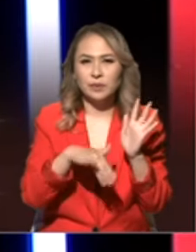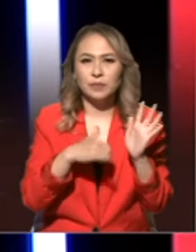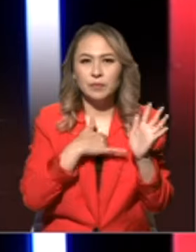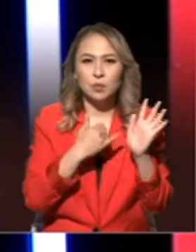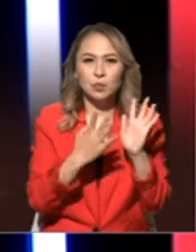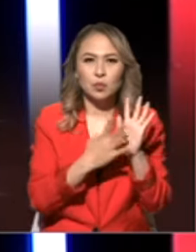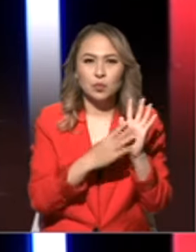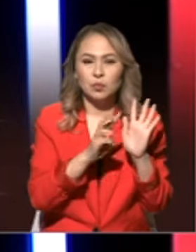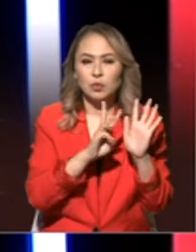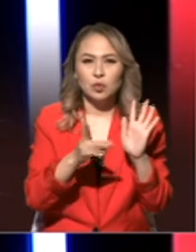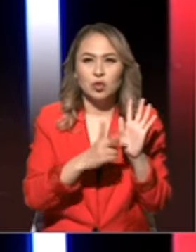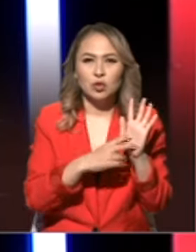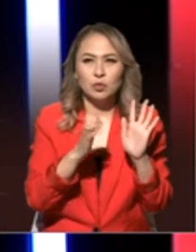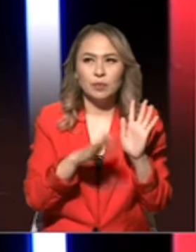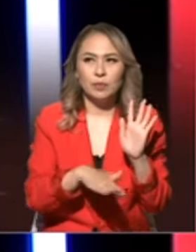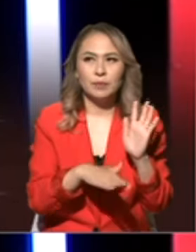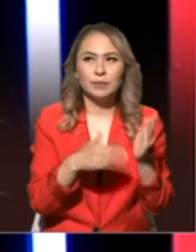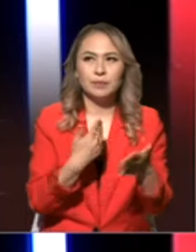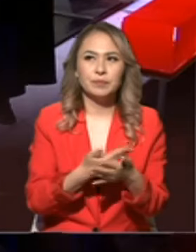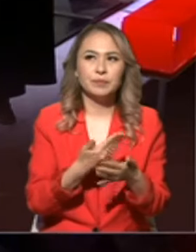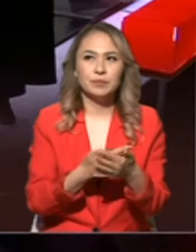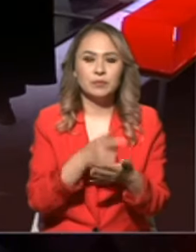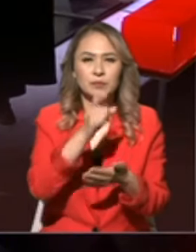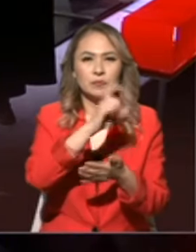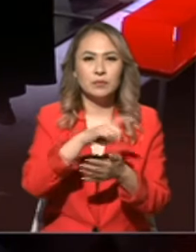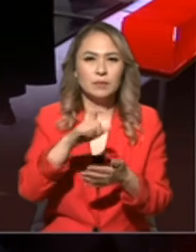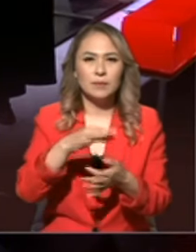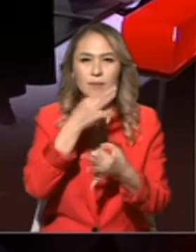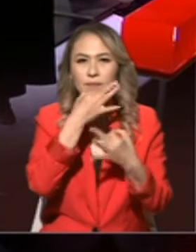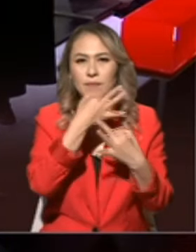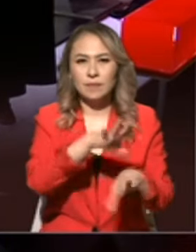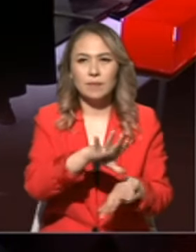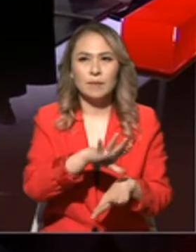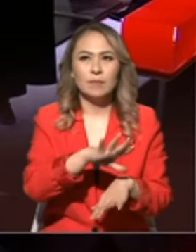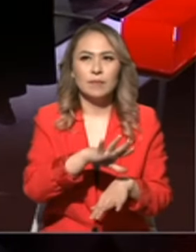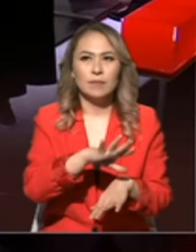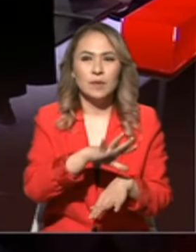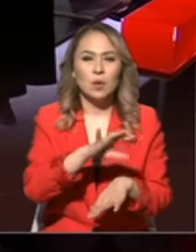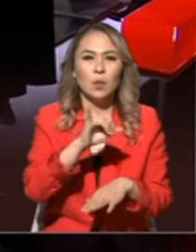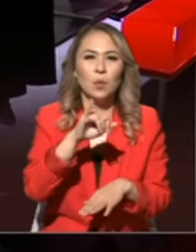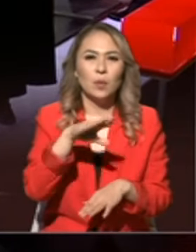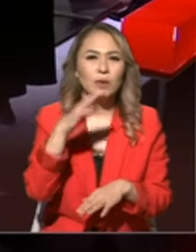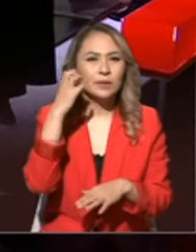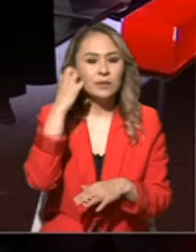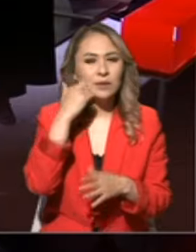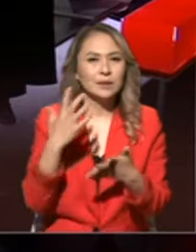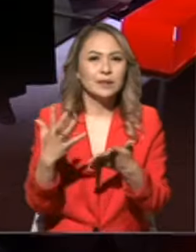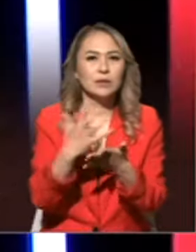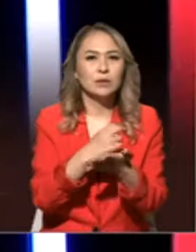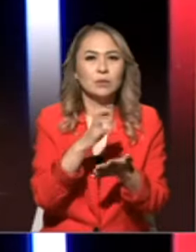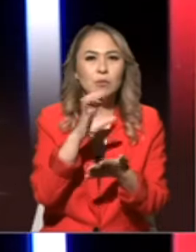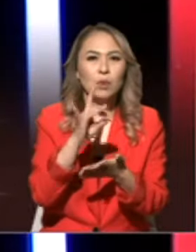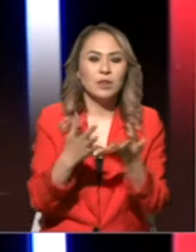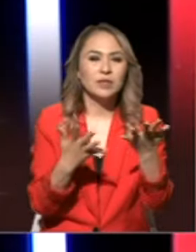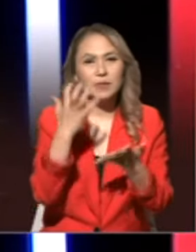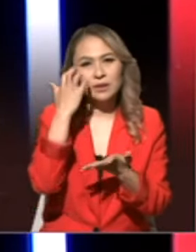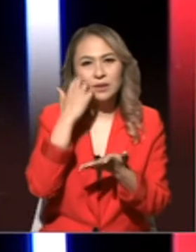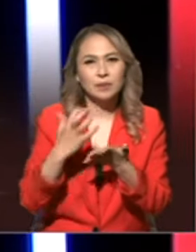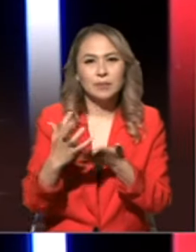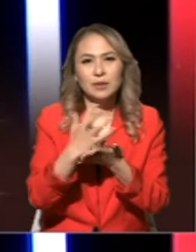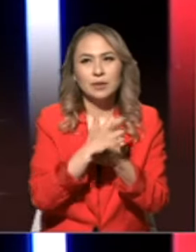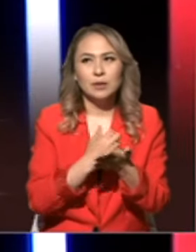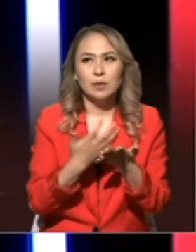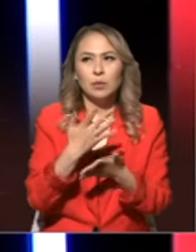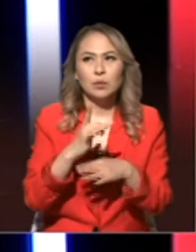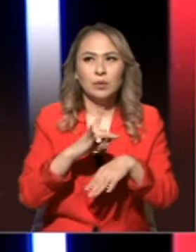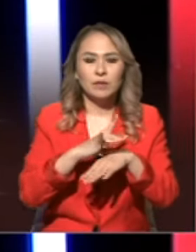бізде 9 миллион 700 мың теңге. Қазір енді біздің азаматтарымызға ұнамай қалуы мүмкін бұл әңгіме. Утилизациялық алымды алып тастаңдар дейді. Егер утилизациялық алымды алып